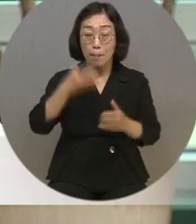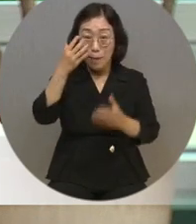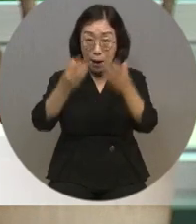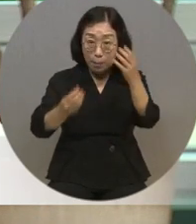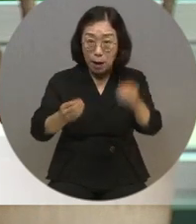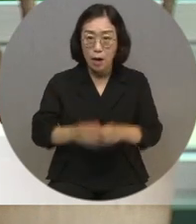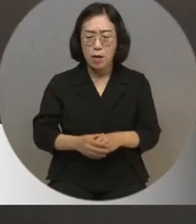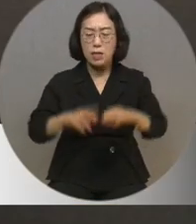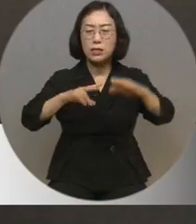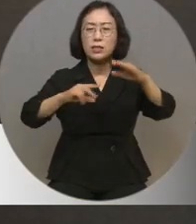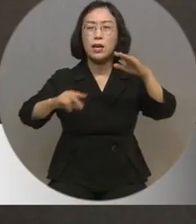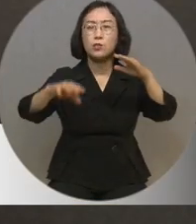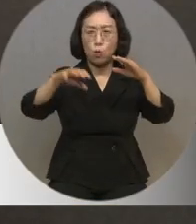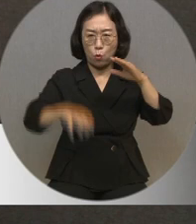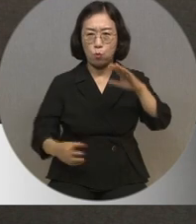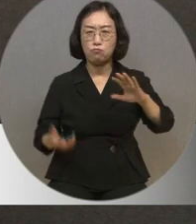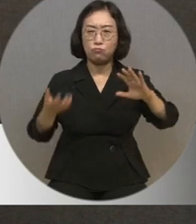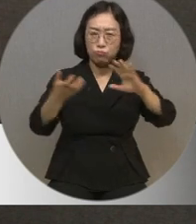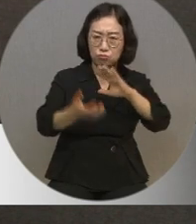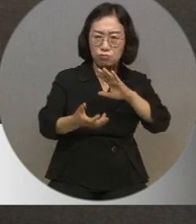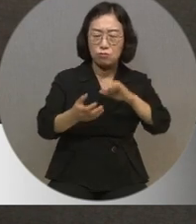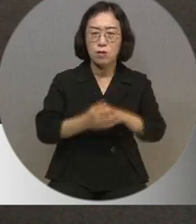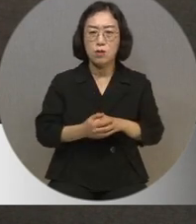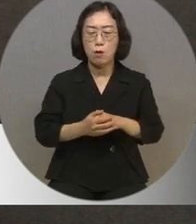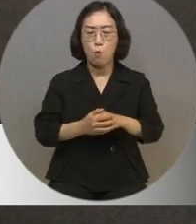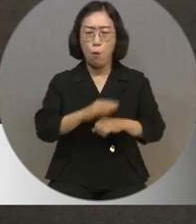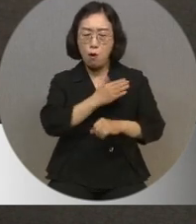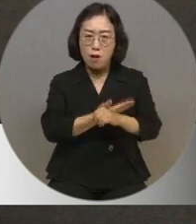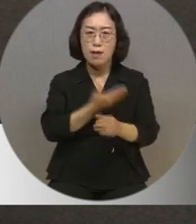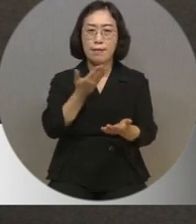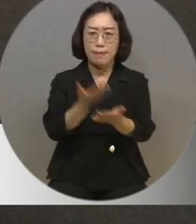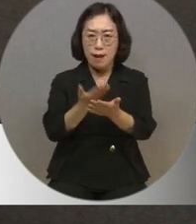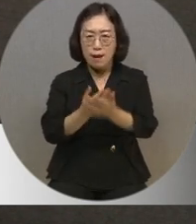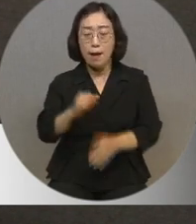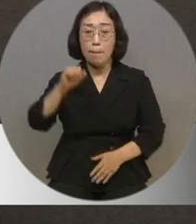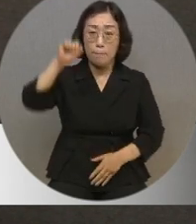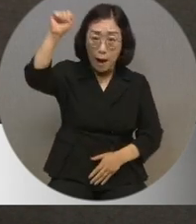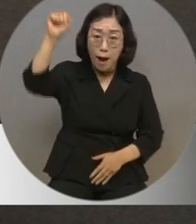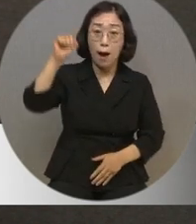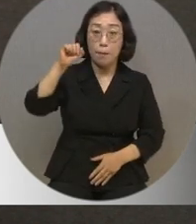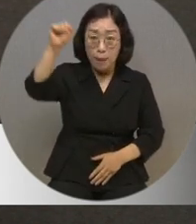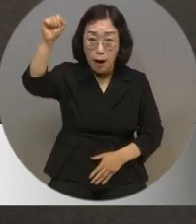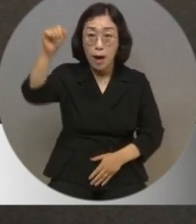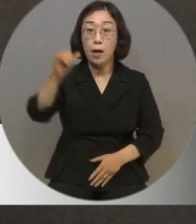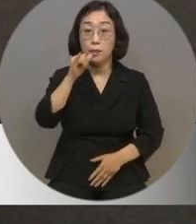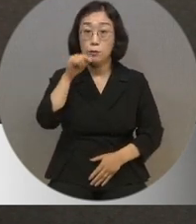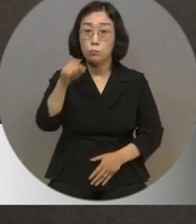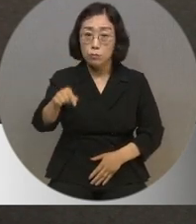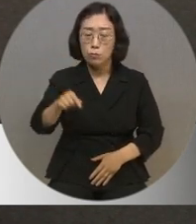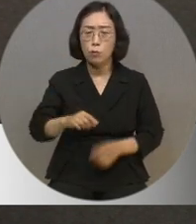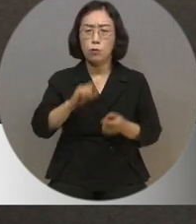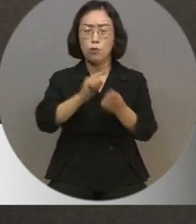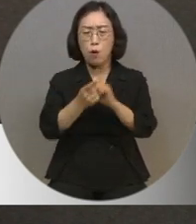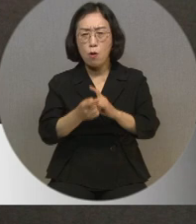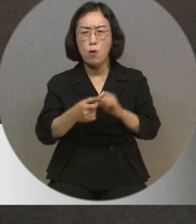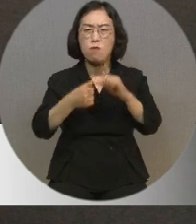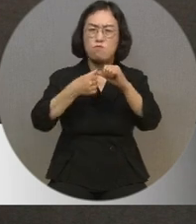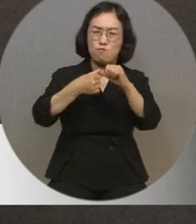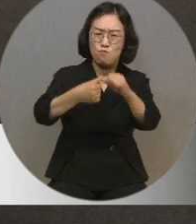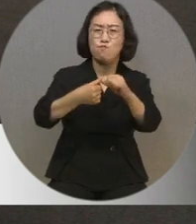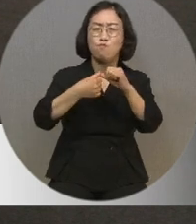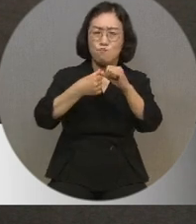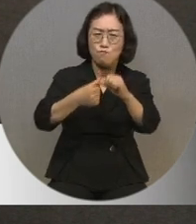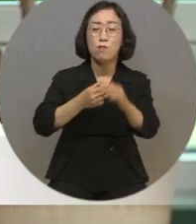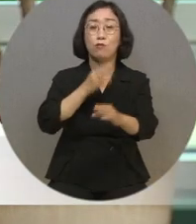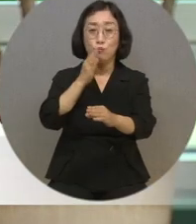지하철 장애인들의 그 기본 권리를 요구하시는 시위를 통해서 서로 지금 힘든 시간들을